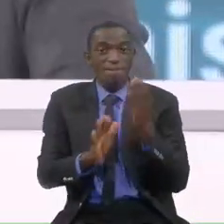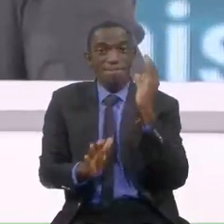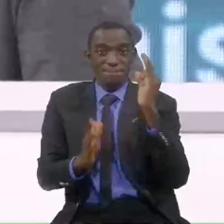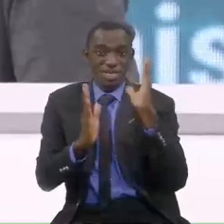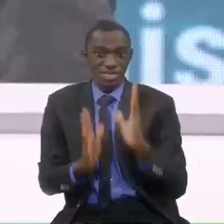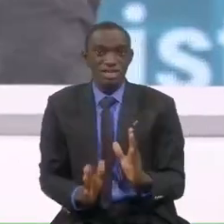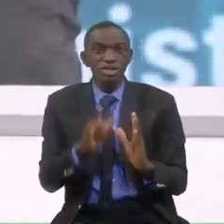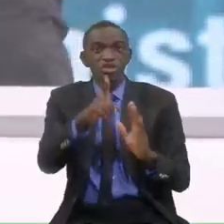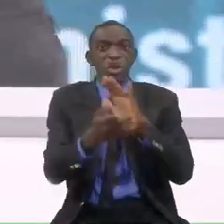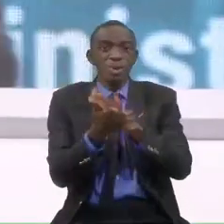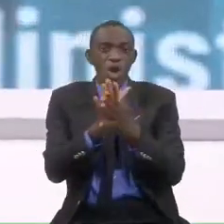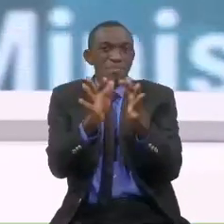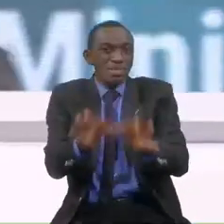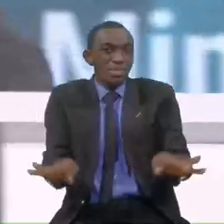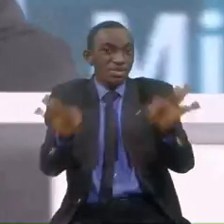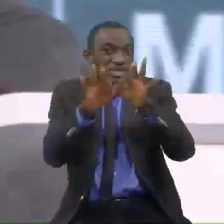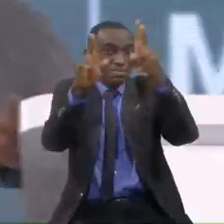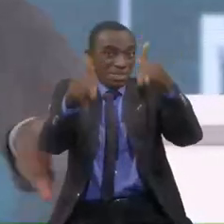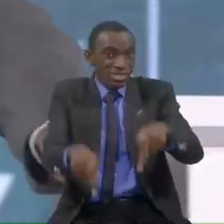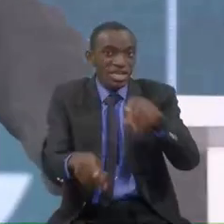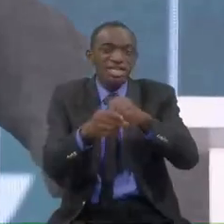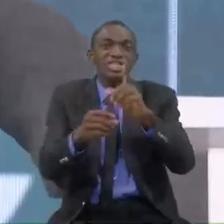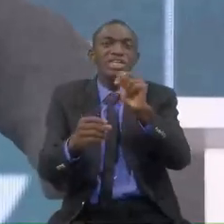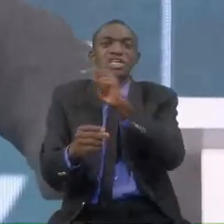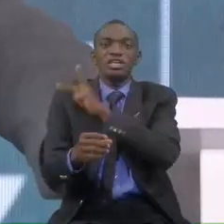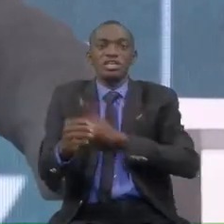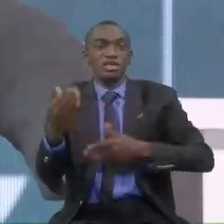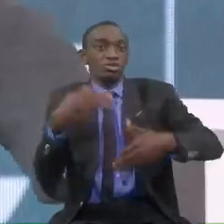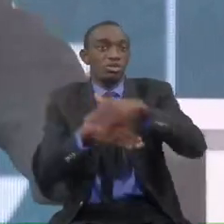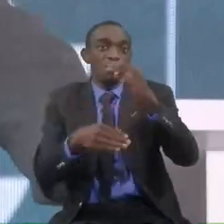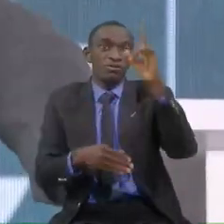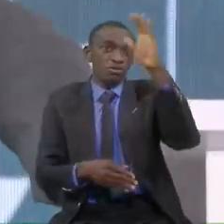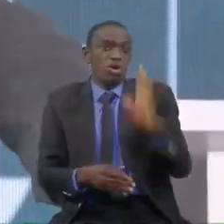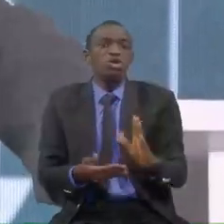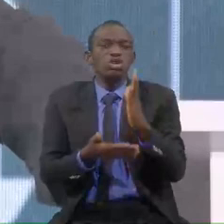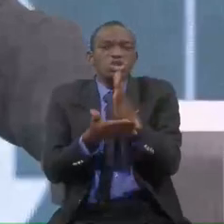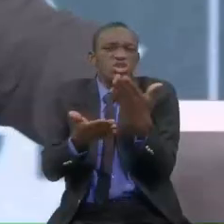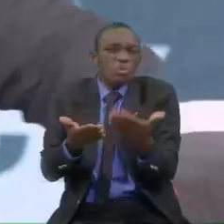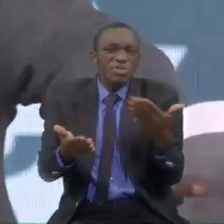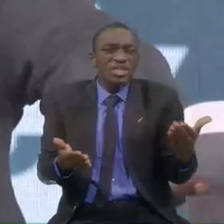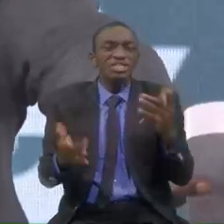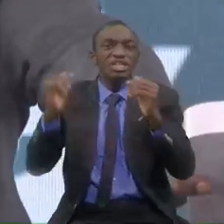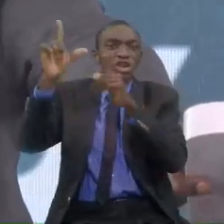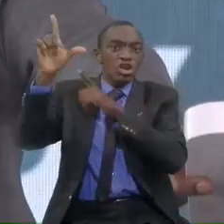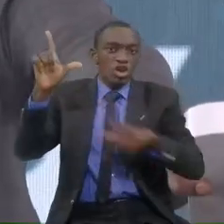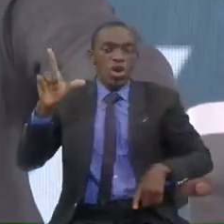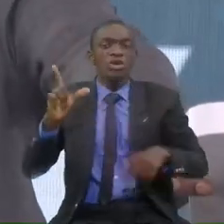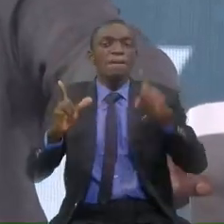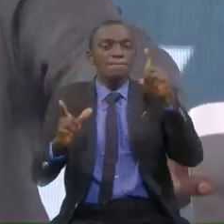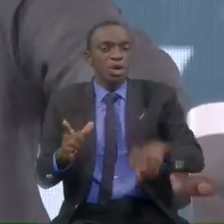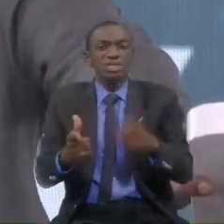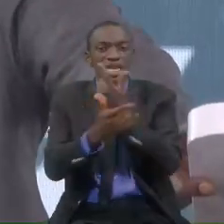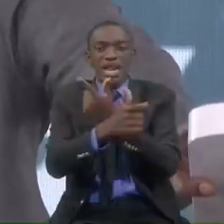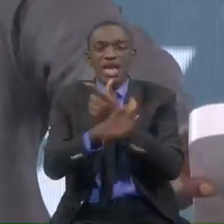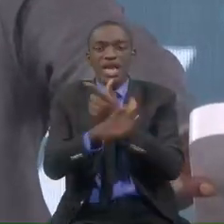personnage public dans le royaume de Dieu, il y a des choses que le Seigneur, il y a des choses dont le Seigneur doit